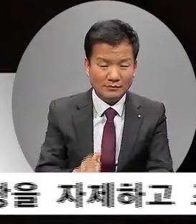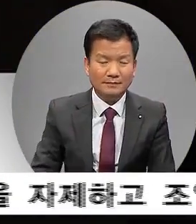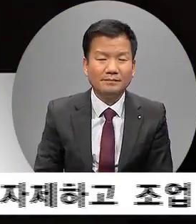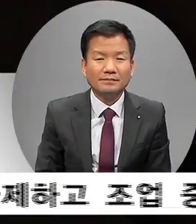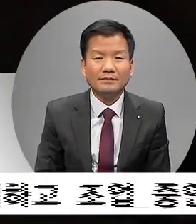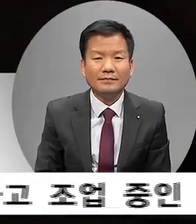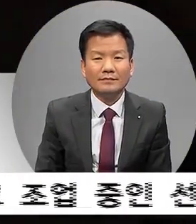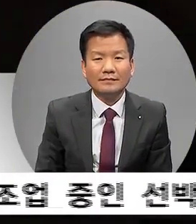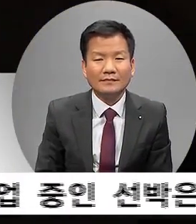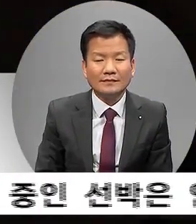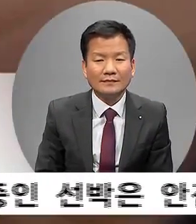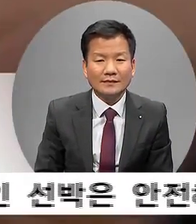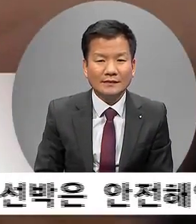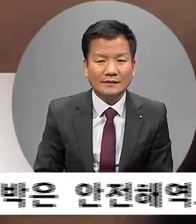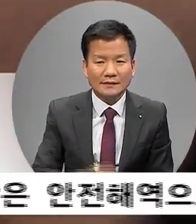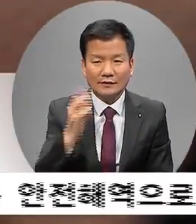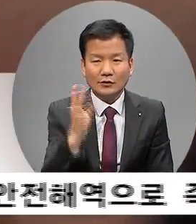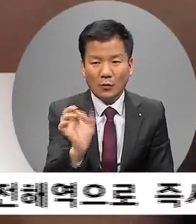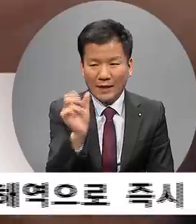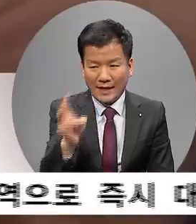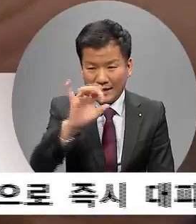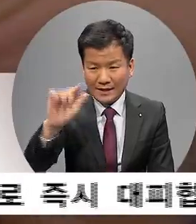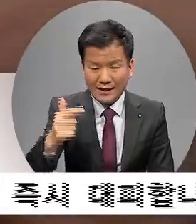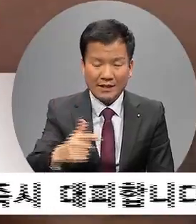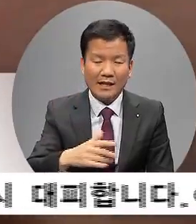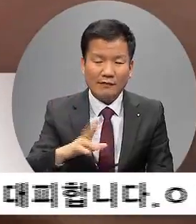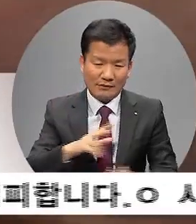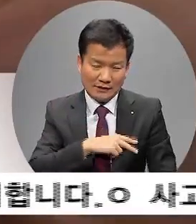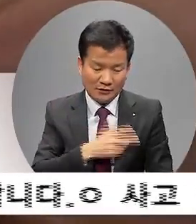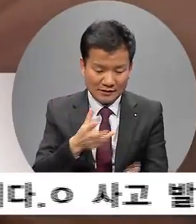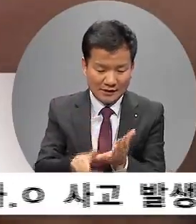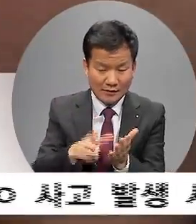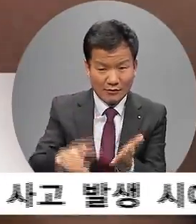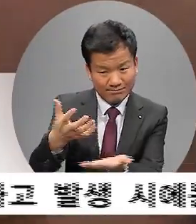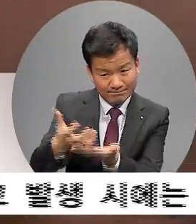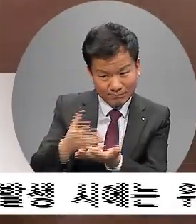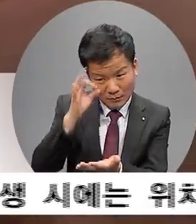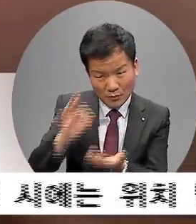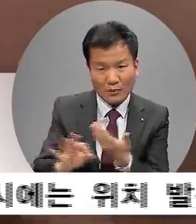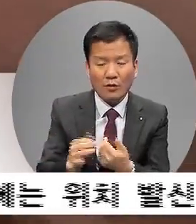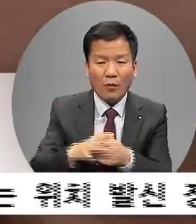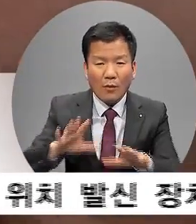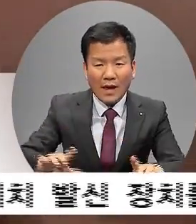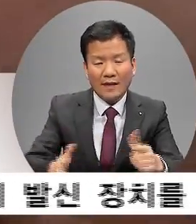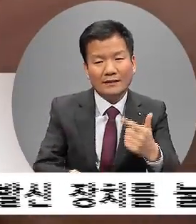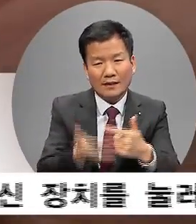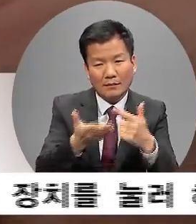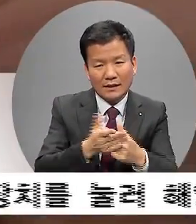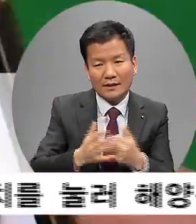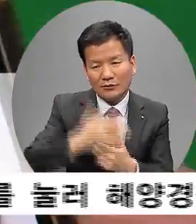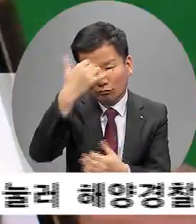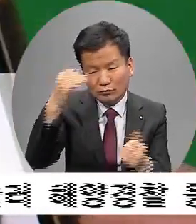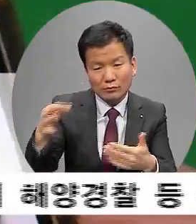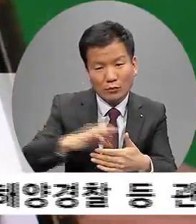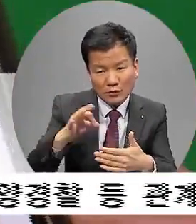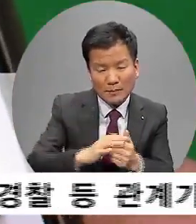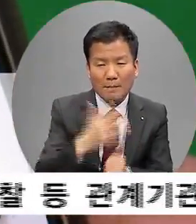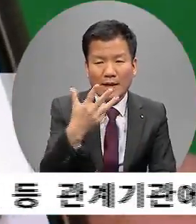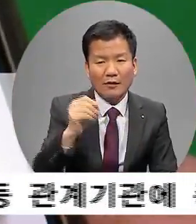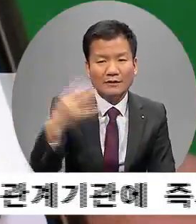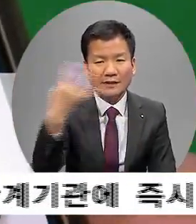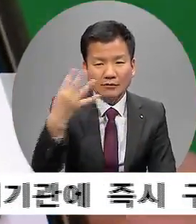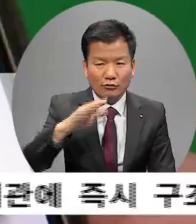나타났습니다 용해인 국회의원이 행 안부로 받은 자료를 보면 올상반기 충북 모금액은 8억